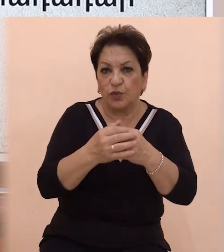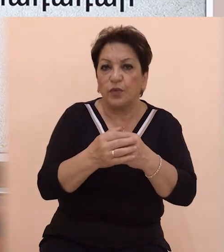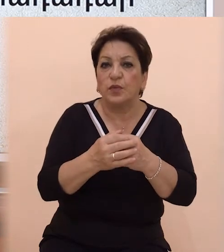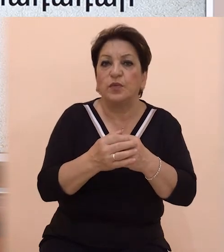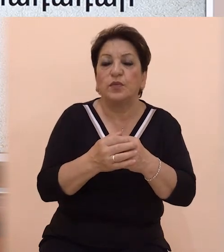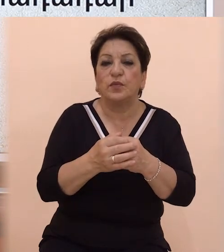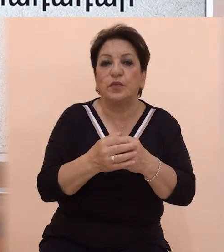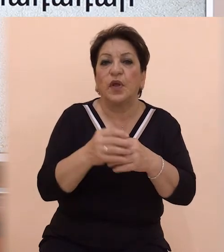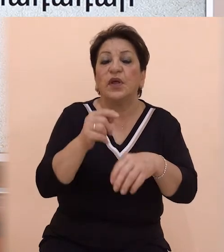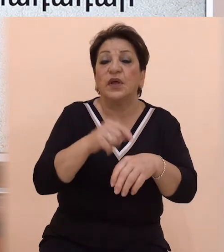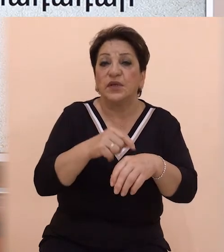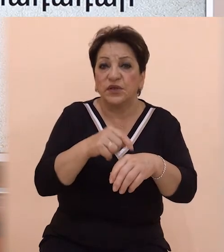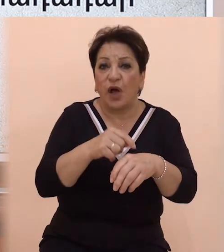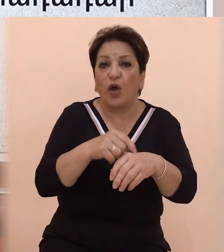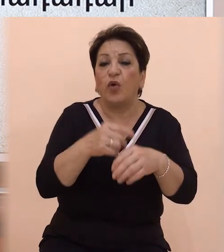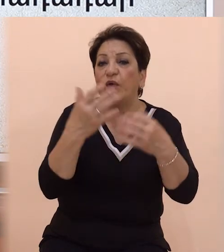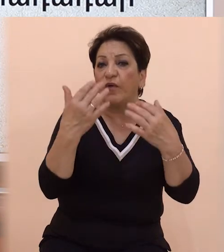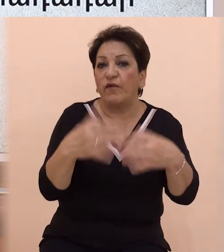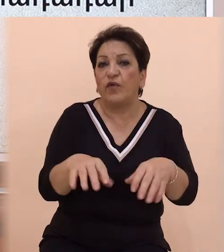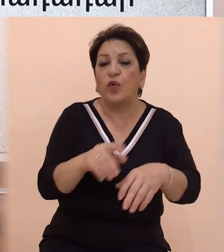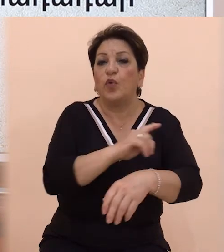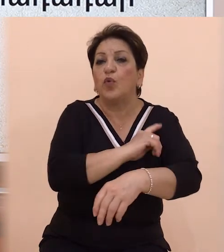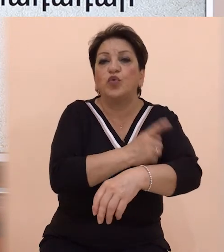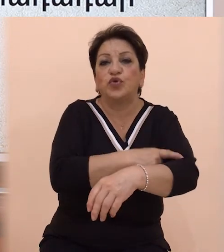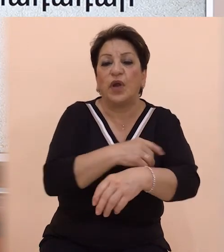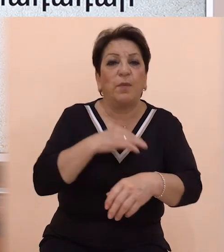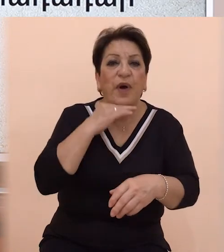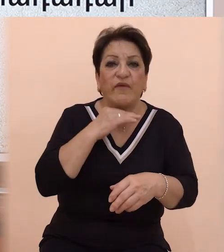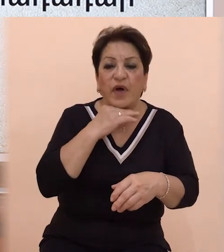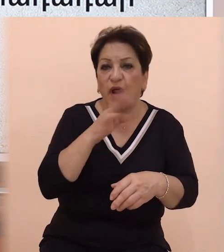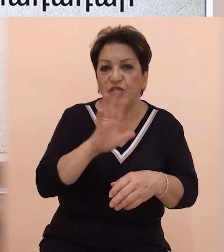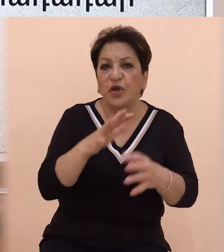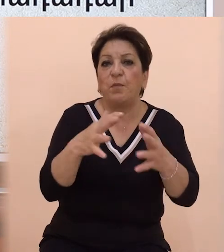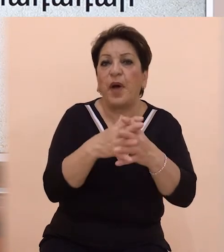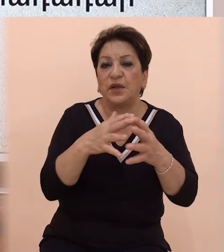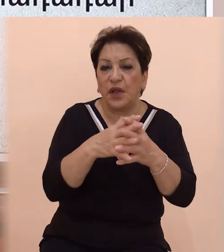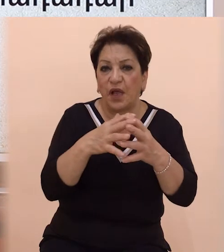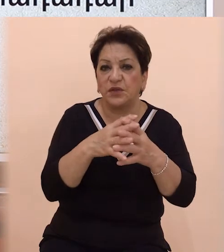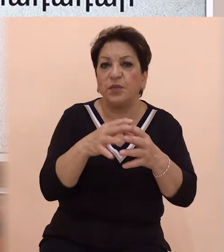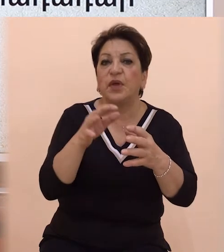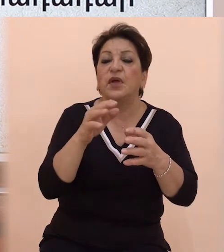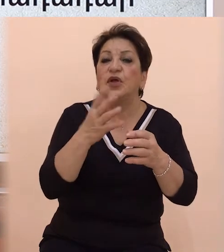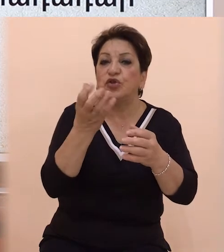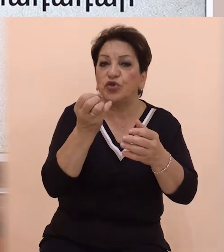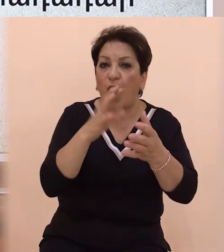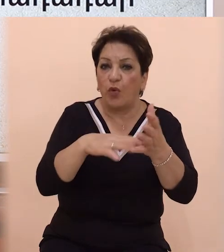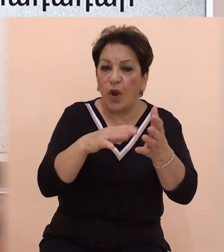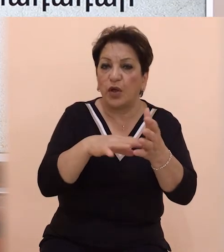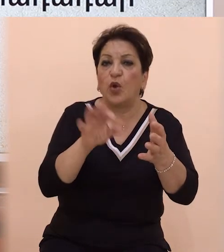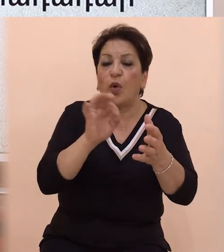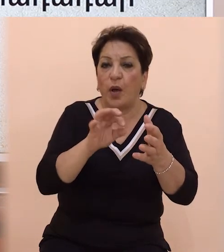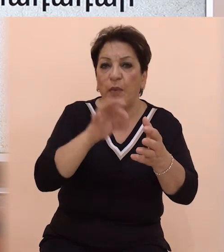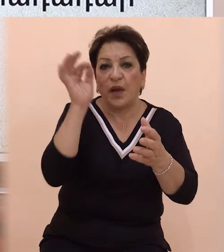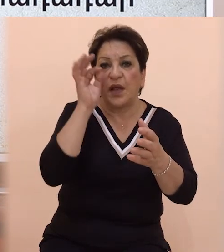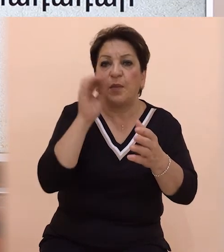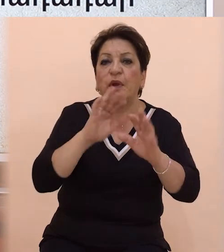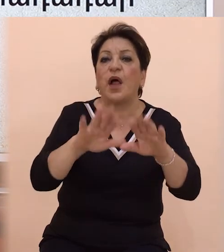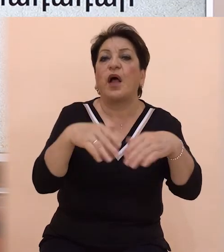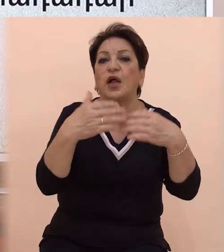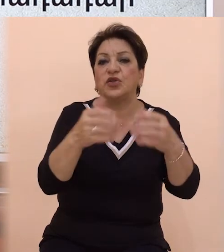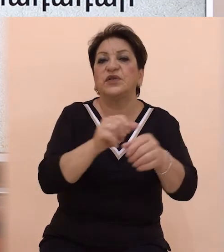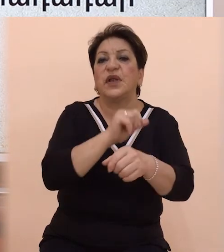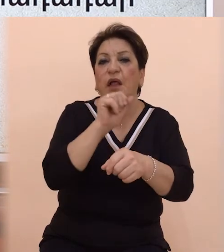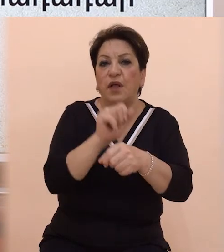Հզգալով, որ արդեն այլևս իր ուժերը բավարար չեն պատերազմը շարունակելու համար գերմանյան առաջարկեց